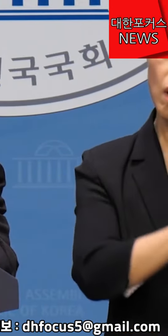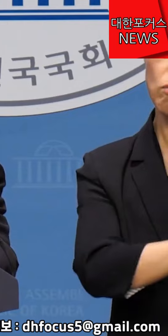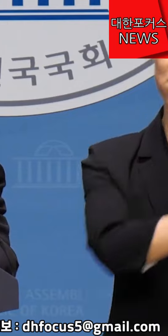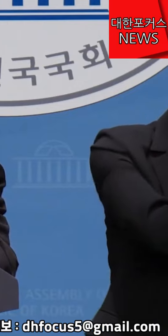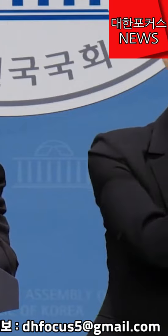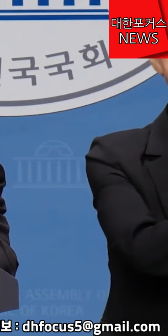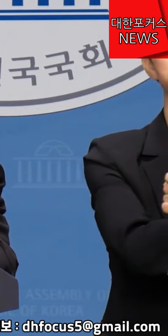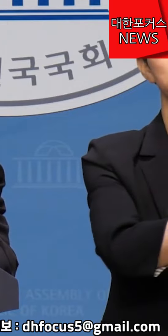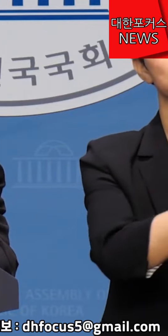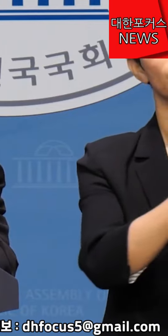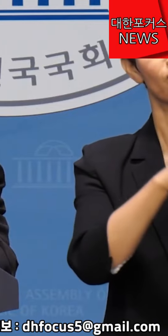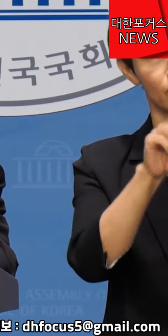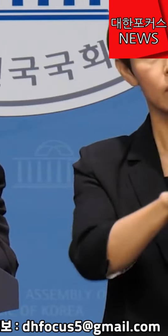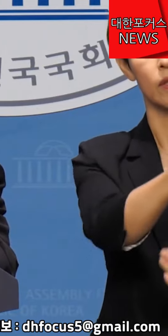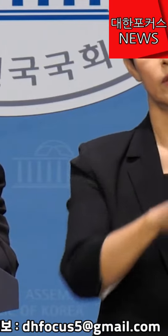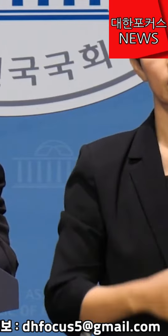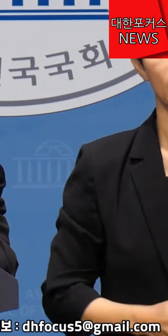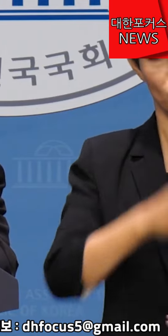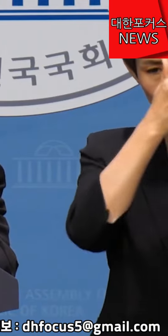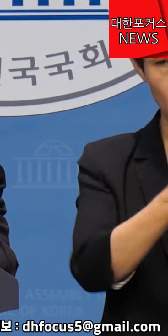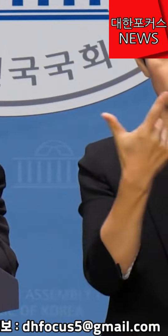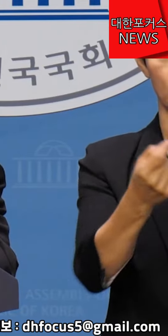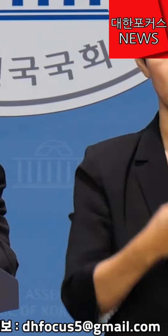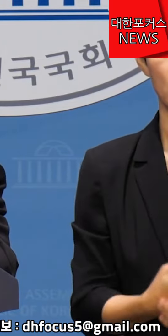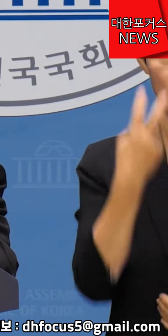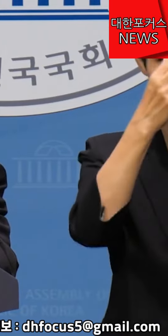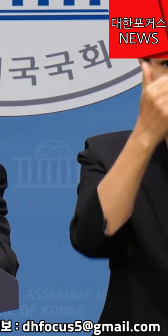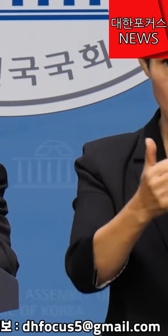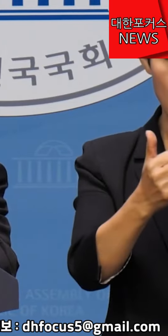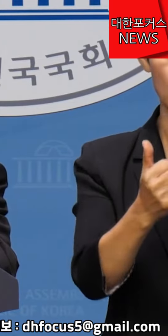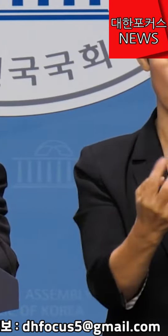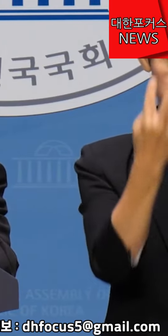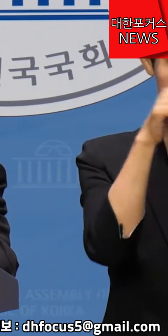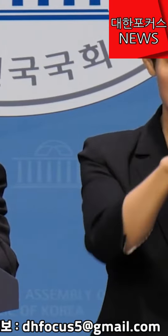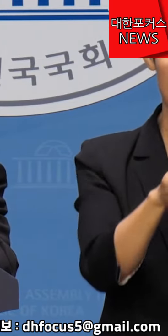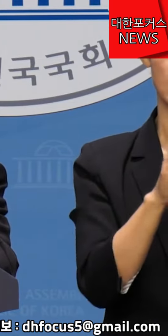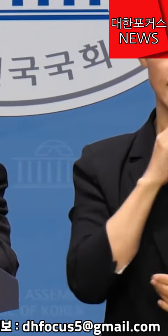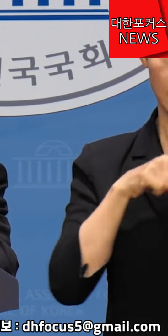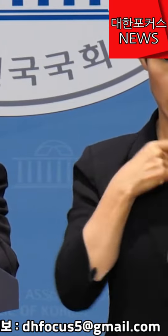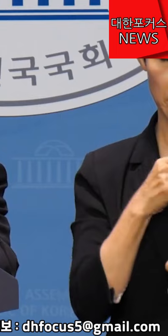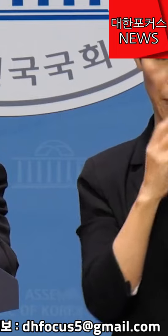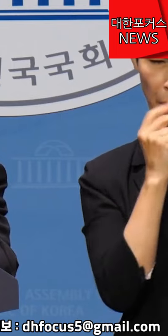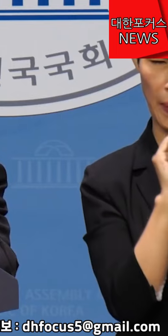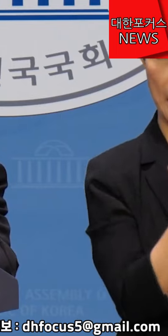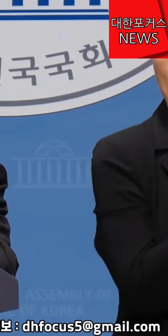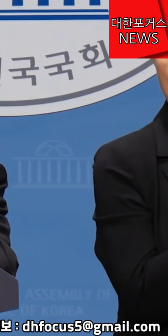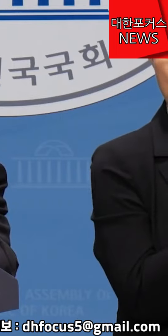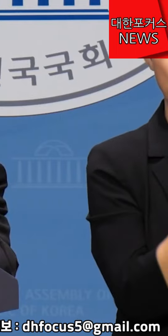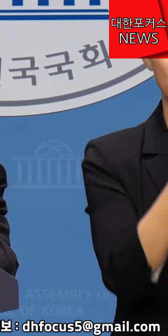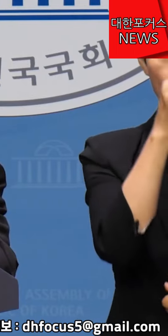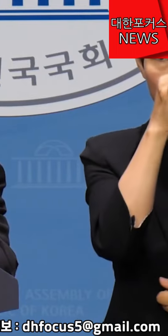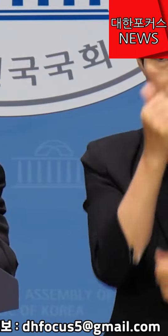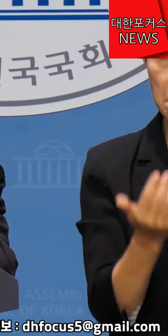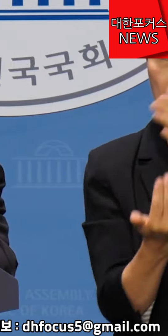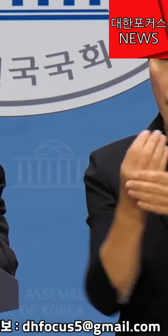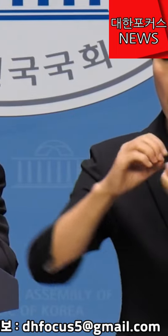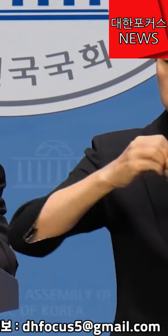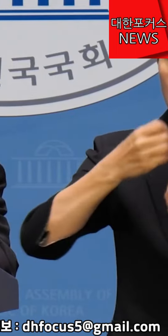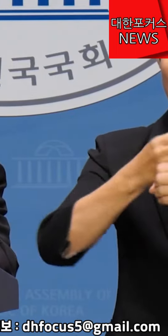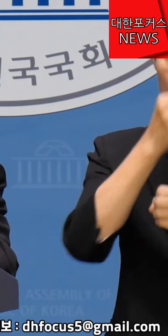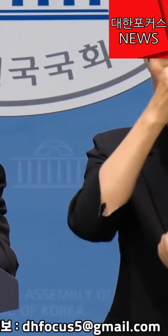남용이고 범죄입니다. 검찰과 교정당국은 진실을 은폐하고 법무부는 검찰의 사건 조작 범죄에